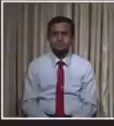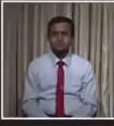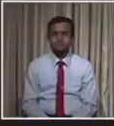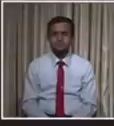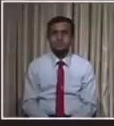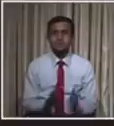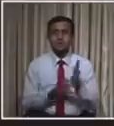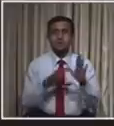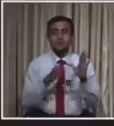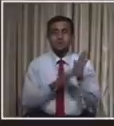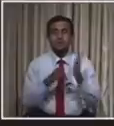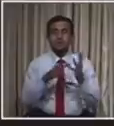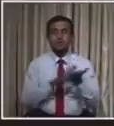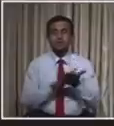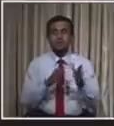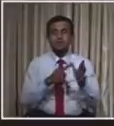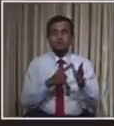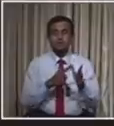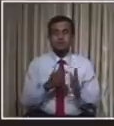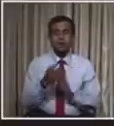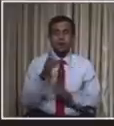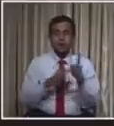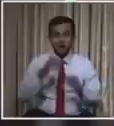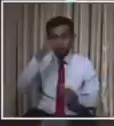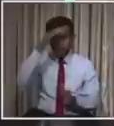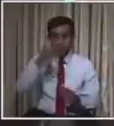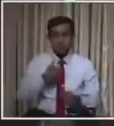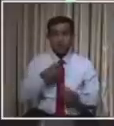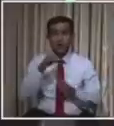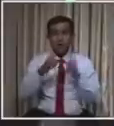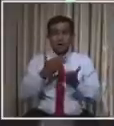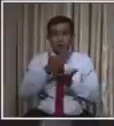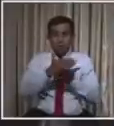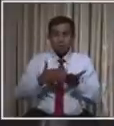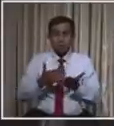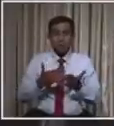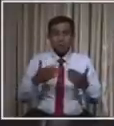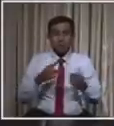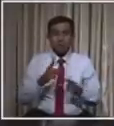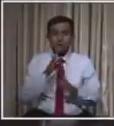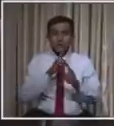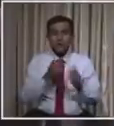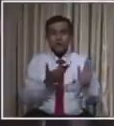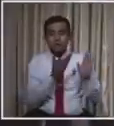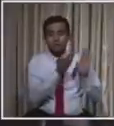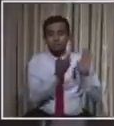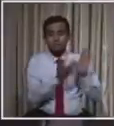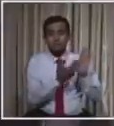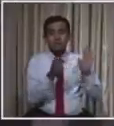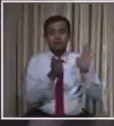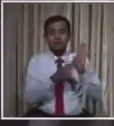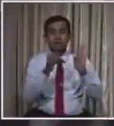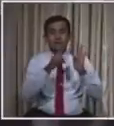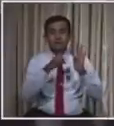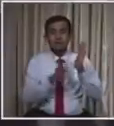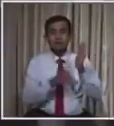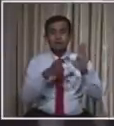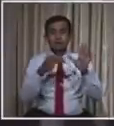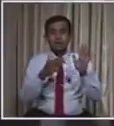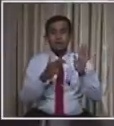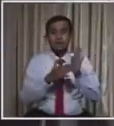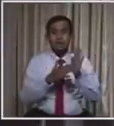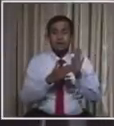මිනිස්සු නානක් කර මැතුමා අරු කතානායකතුමනි මගේ කතාව විතරු ටික මම ඉවර කරන්න කියනවා මේ නීලම් බැම්ම ව්‍යාපාරයේ ඉඩම්